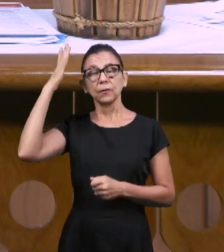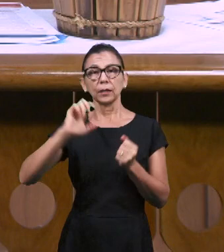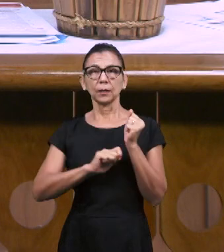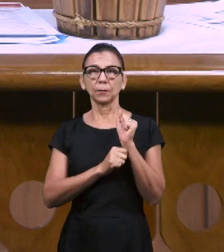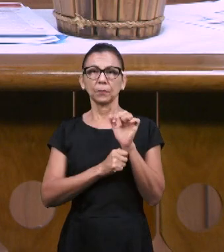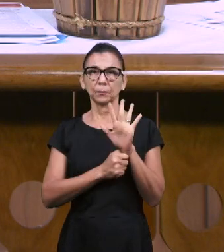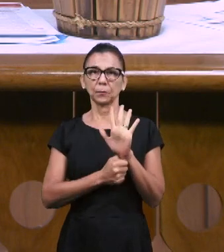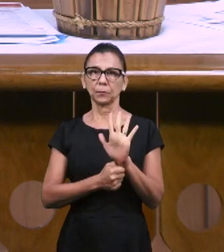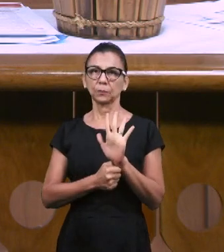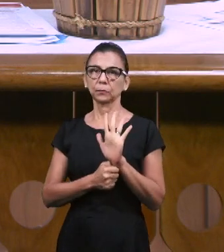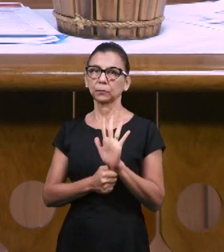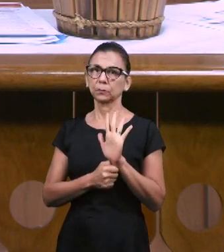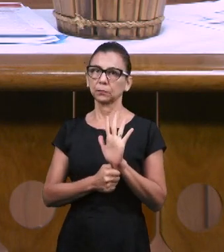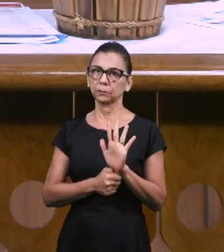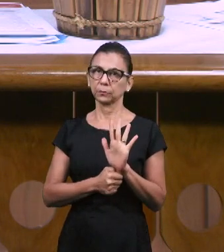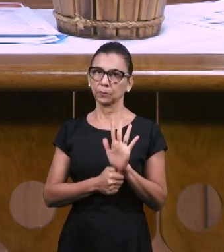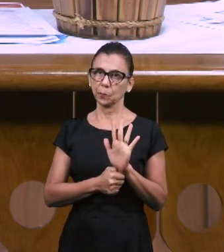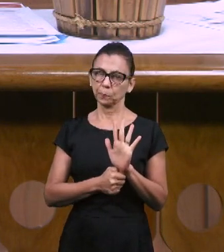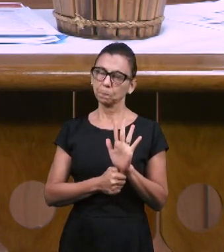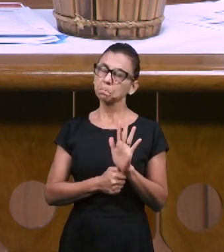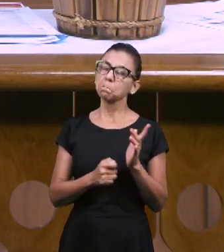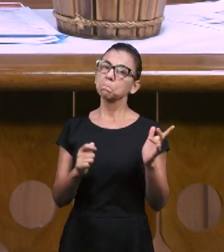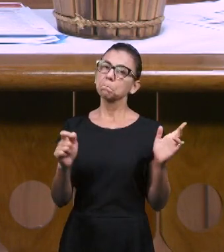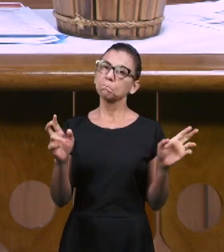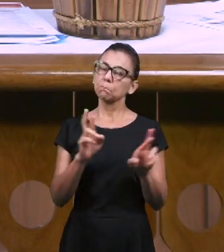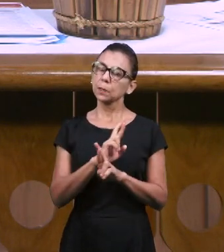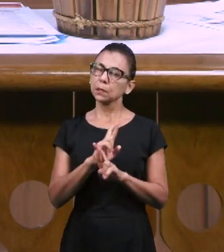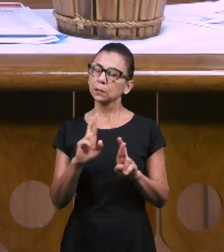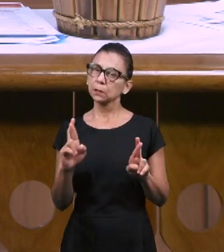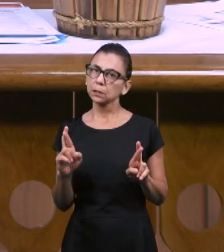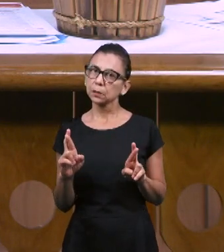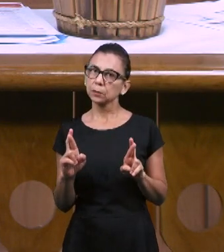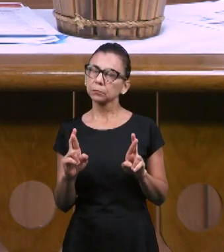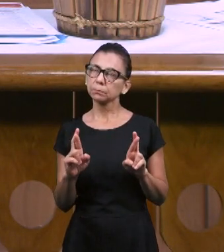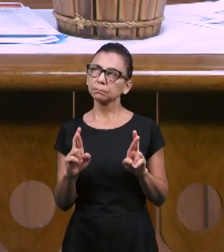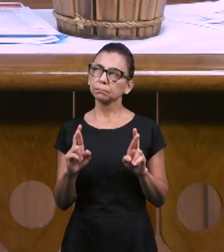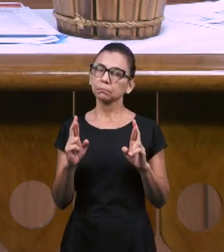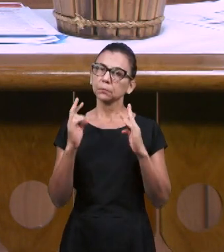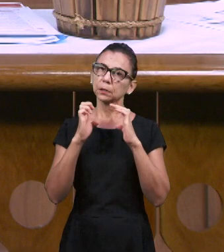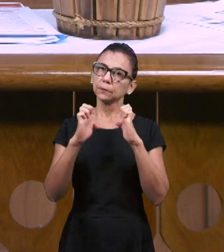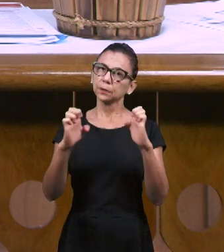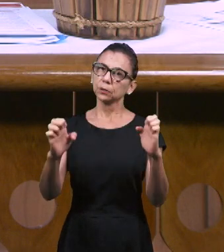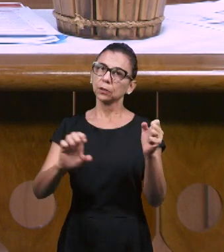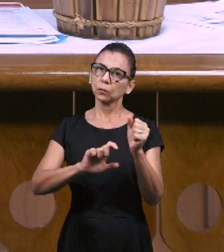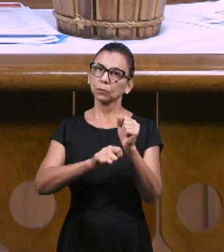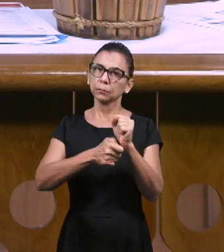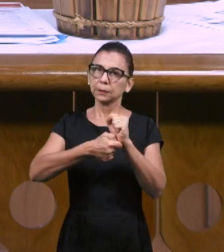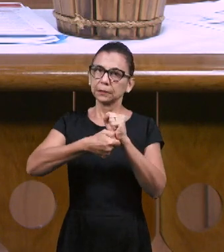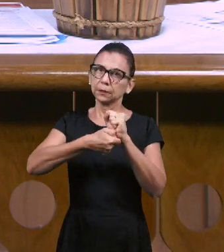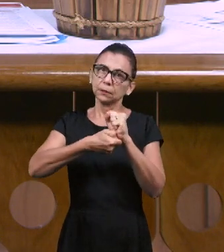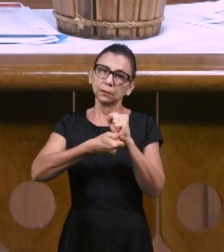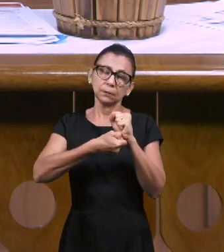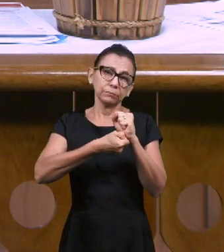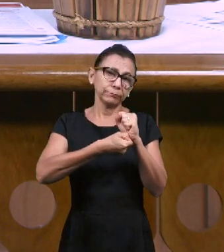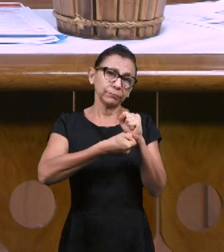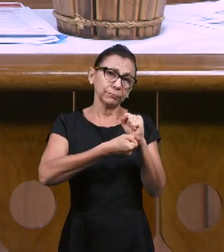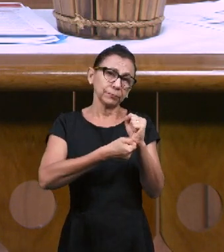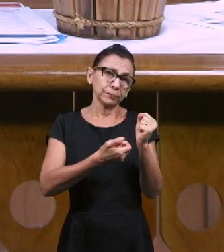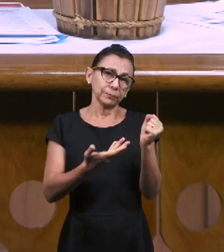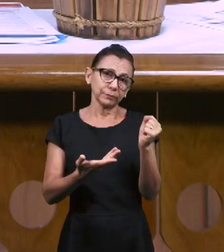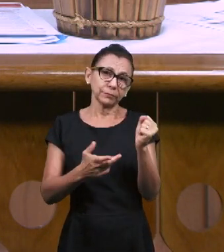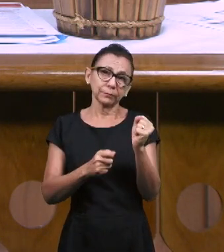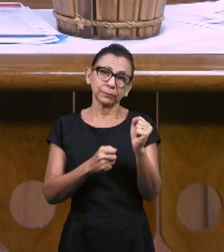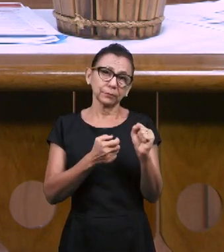rapport à l'évangile. Le mystère qui est occulté pour le